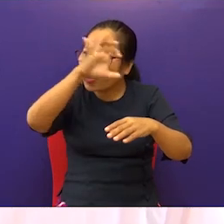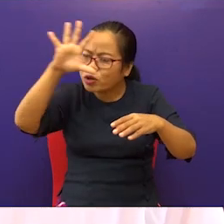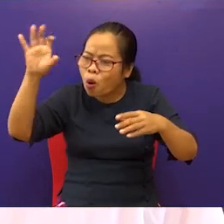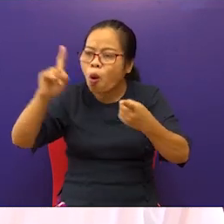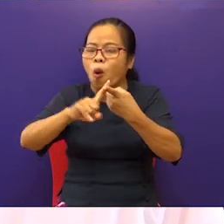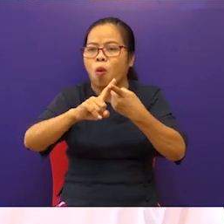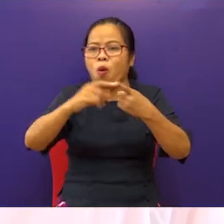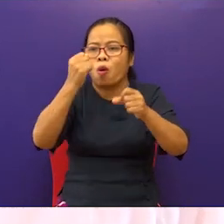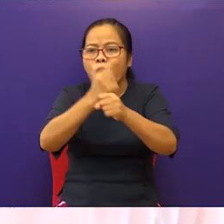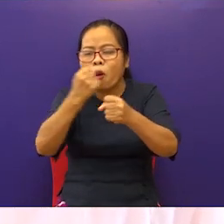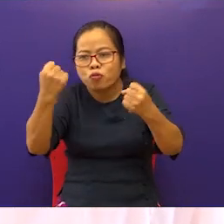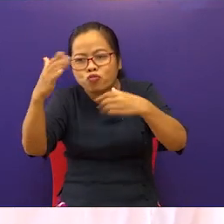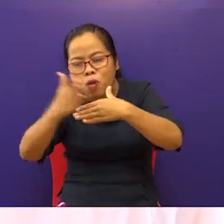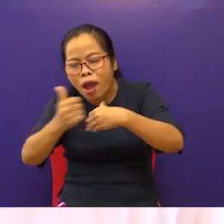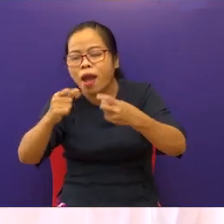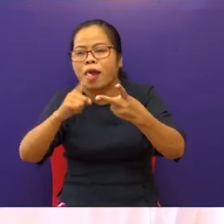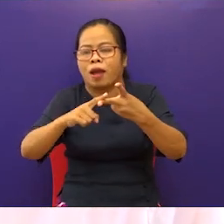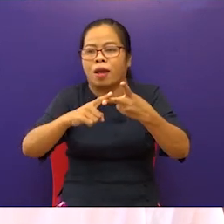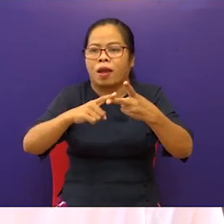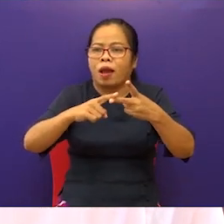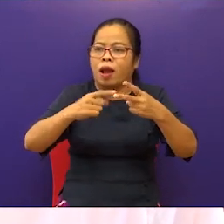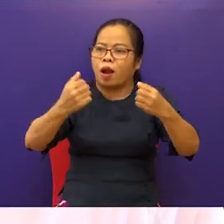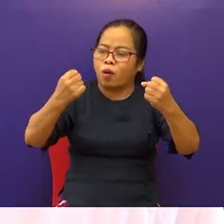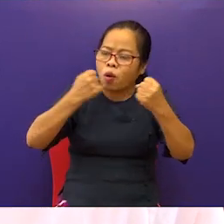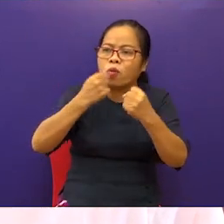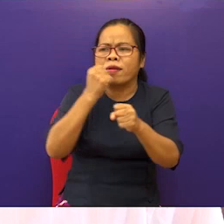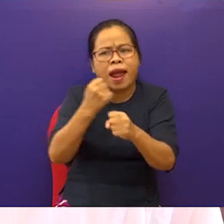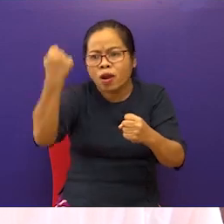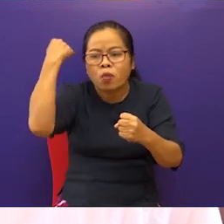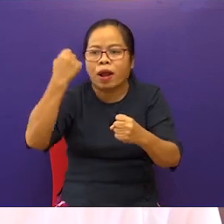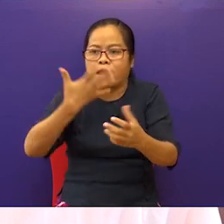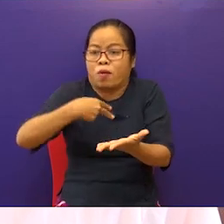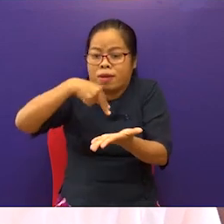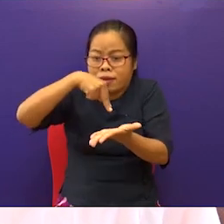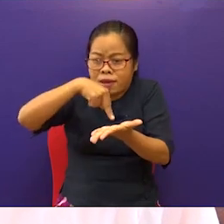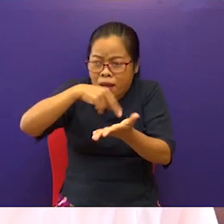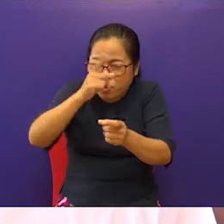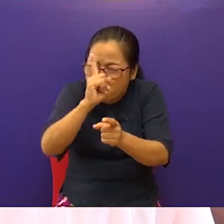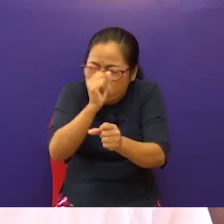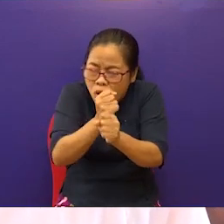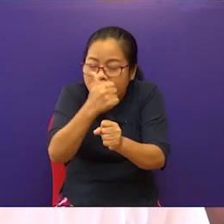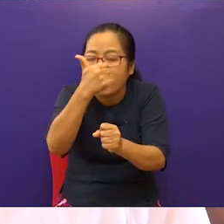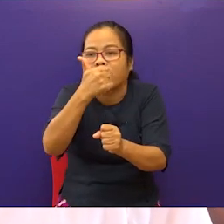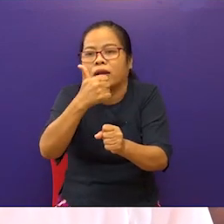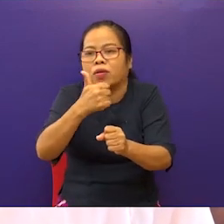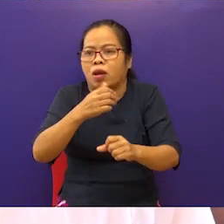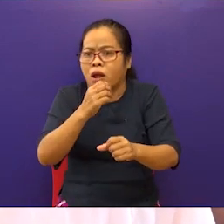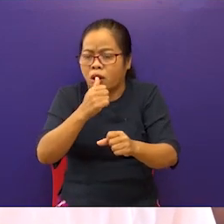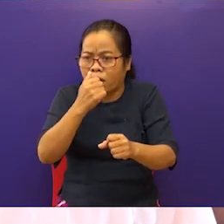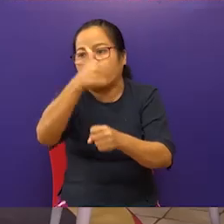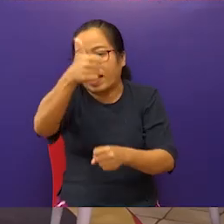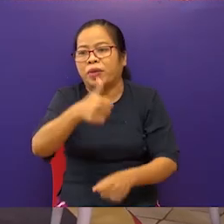တော်တို့အရင်တော့နိုင်ငံကျော်ပကြီးဆရာကြီးဦးခင်မောင်ဗန်ရဲ့ပကြီးကားလေးကိုကျွန်တော်စီတူမှာသတ်မှတ်ရမိတယ်ဗောနော်